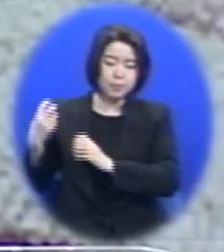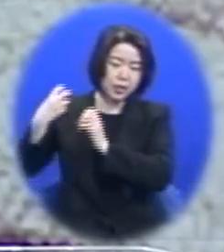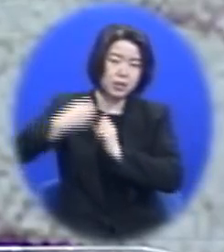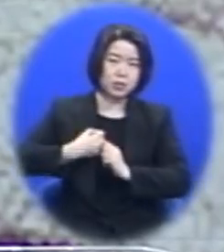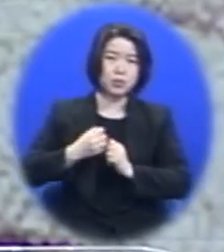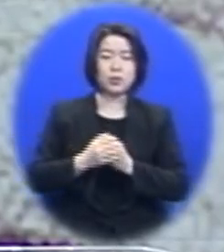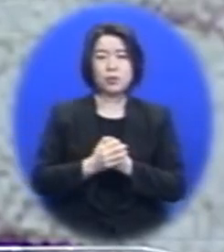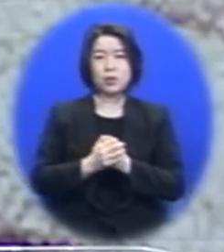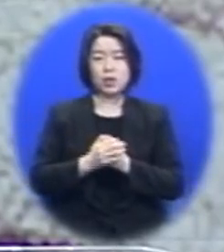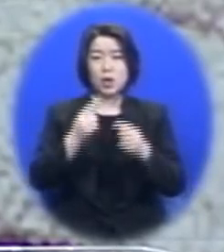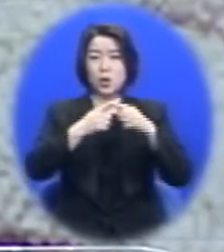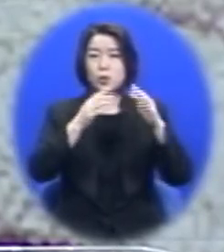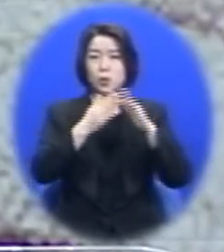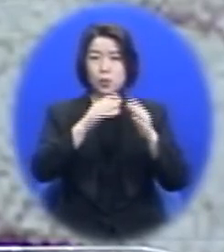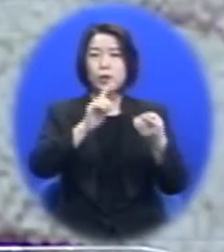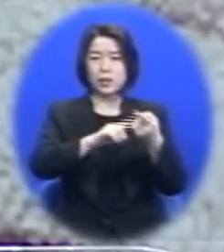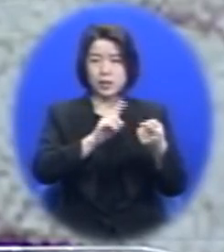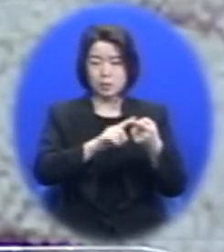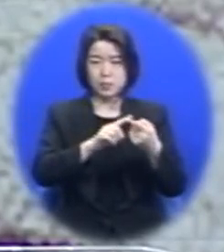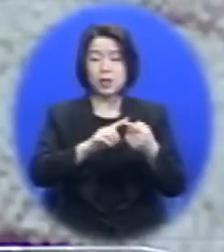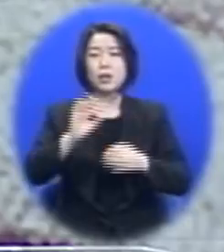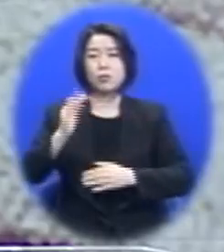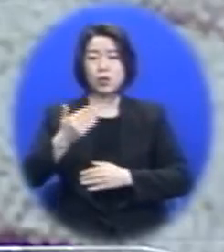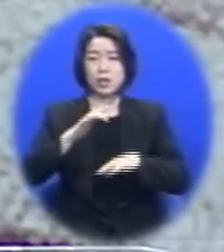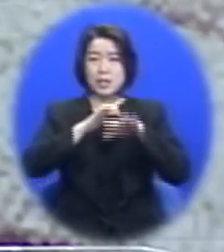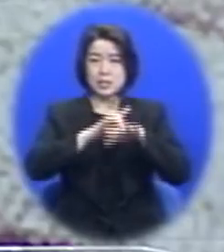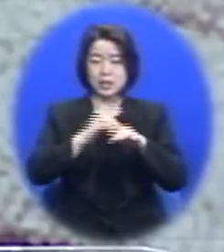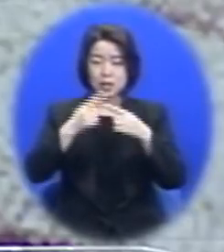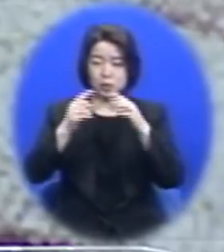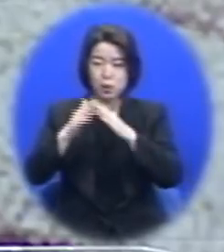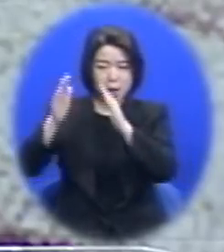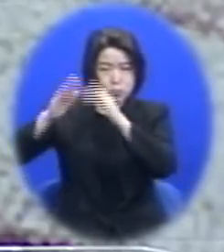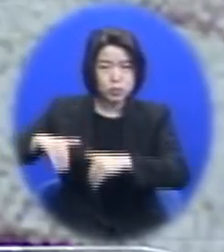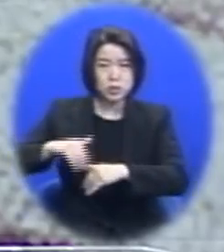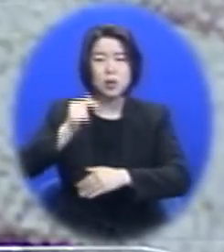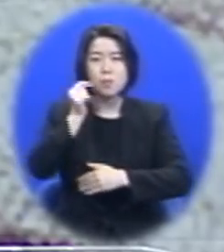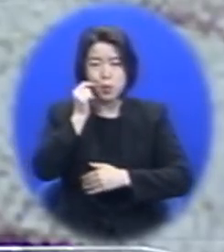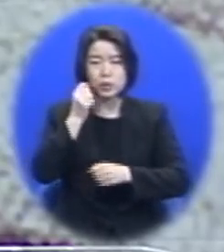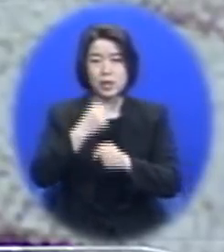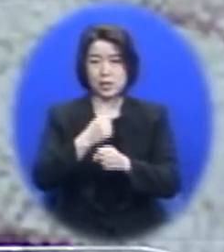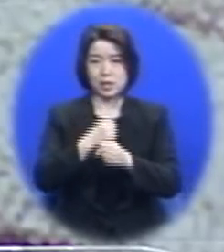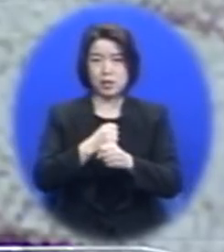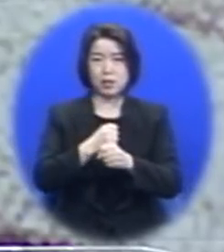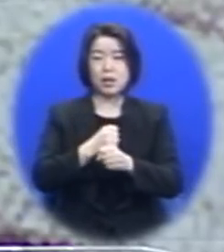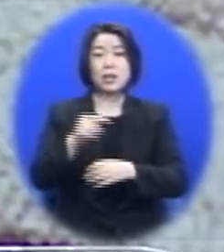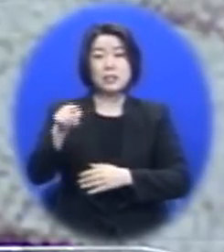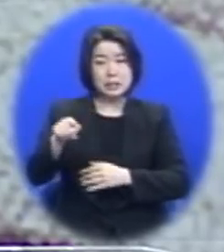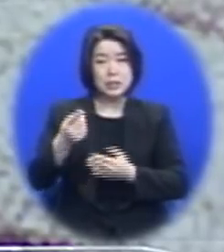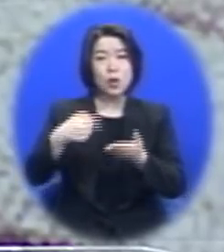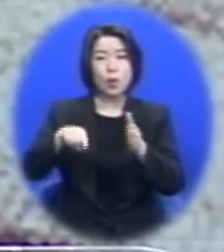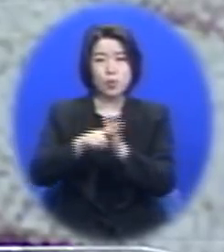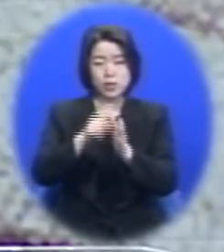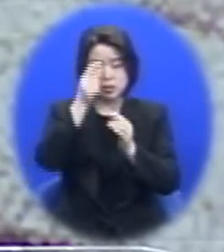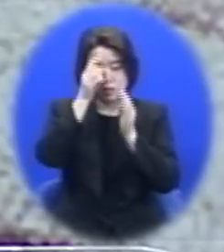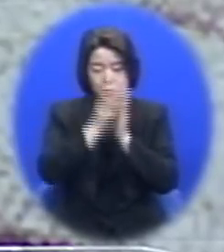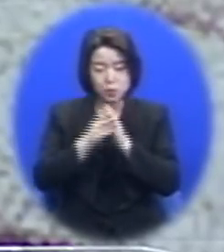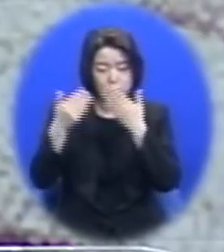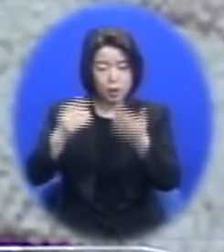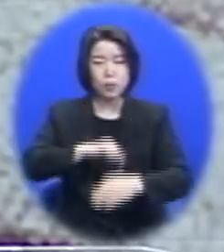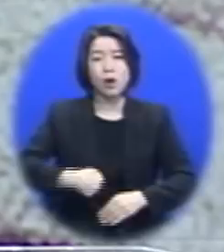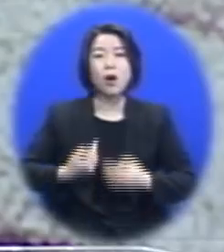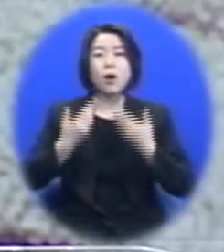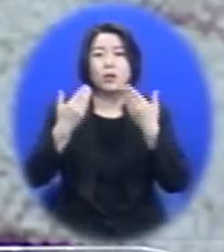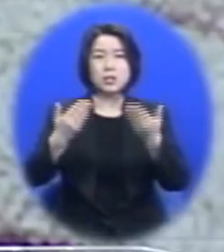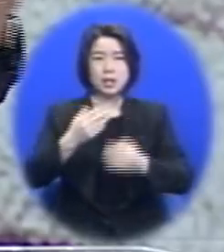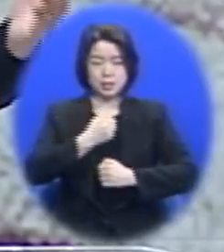그리고 교회가 교회 되도록 사탄이 교회를 무너뜨리지 못하도록 제가 위하여 기도하고 헌신하고 지키겠습니다